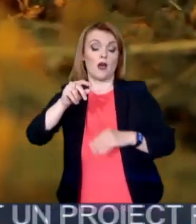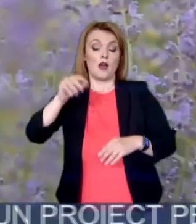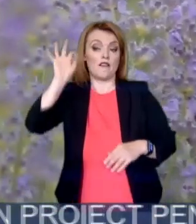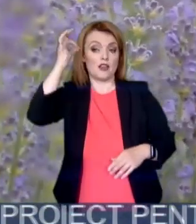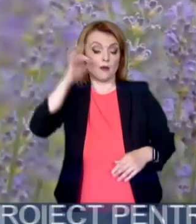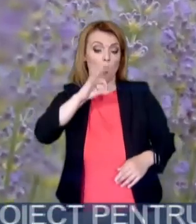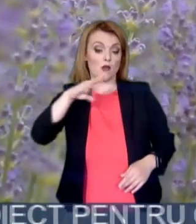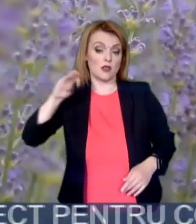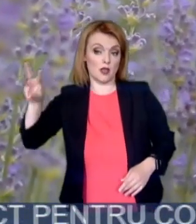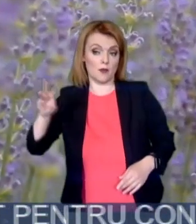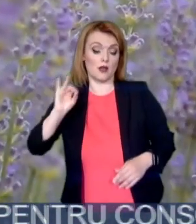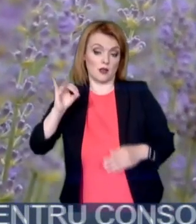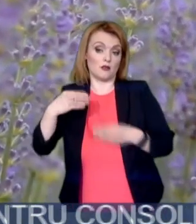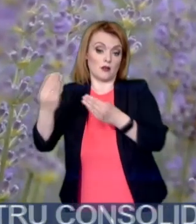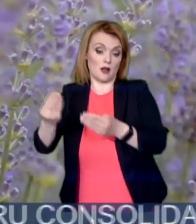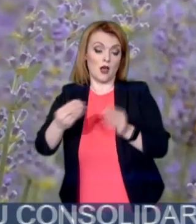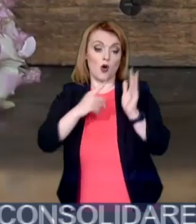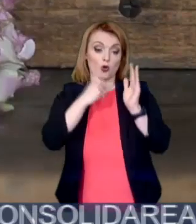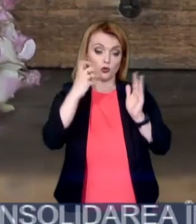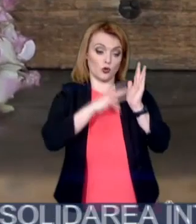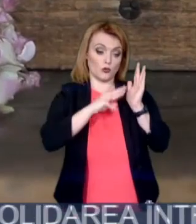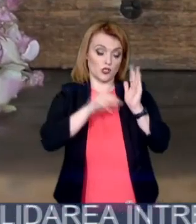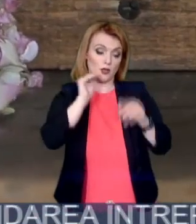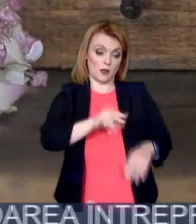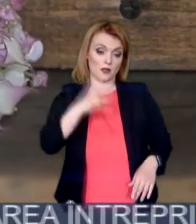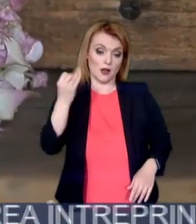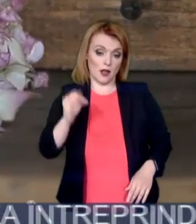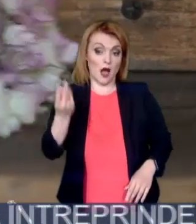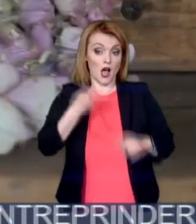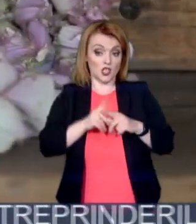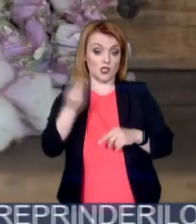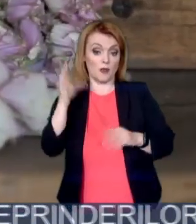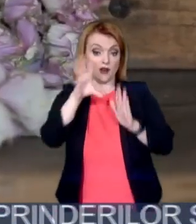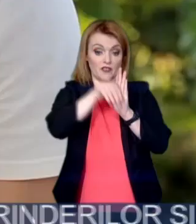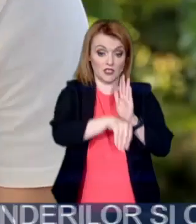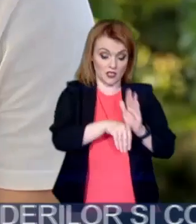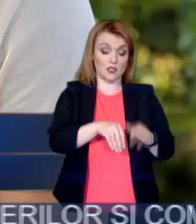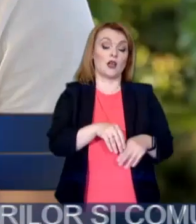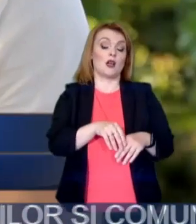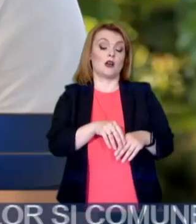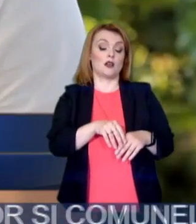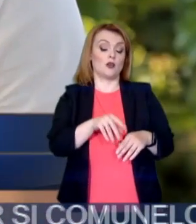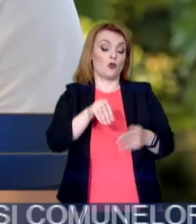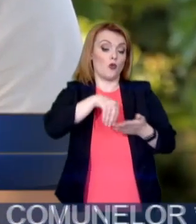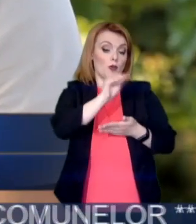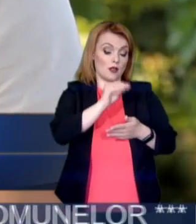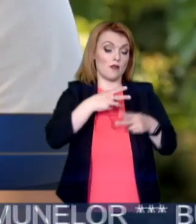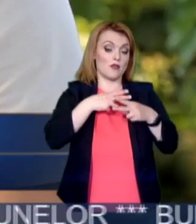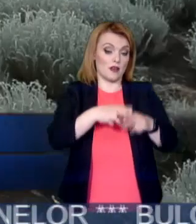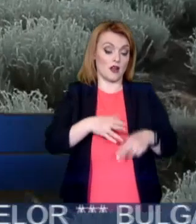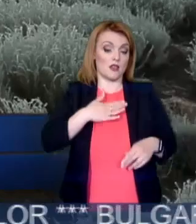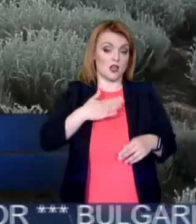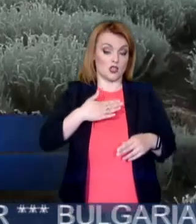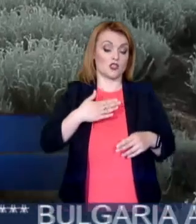finanțare nerambursabilă de 180.000 de lei. Banii au fost investiți în echipament. Afacerea noastră este una de